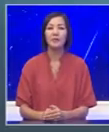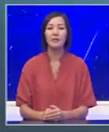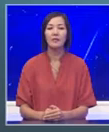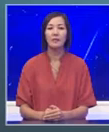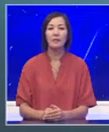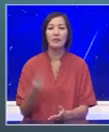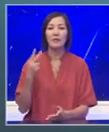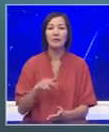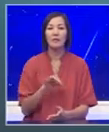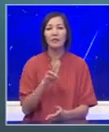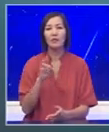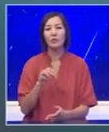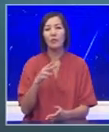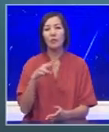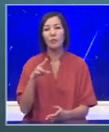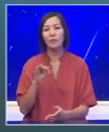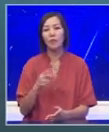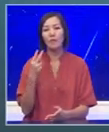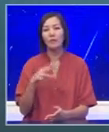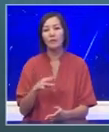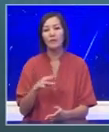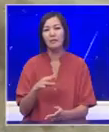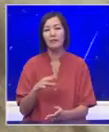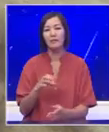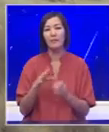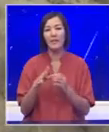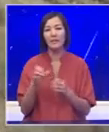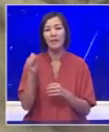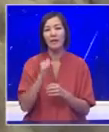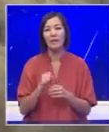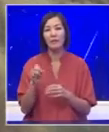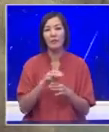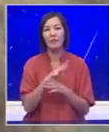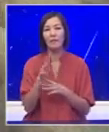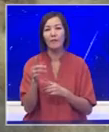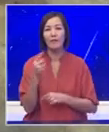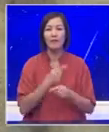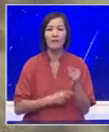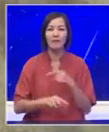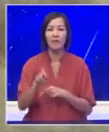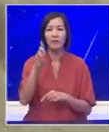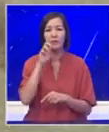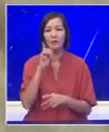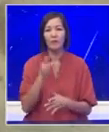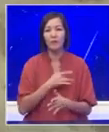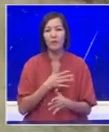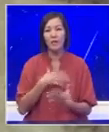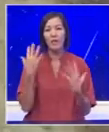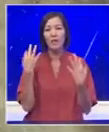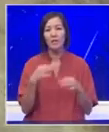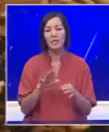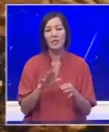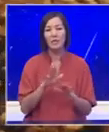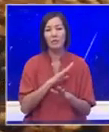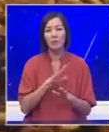20 июня по 15 августа текущего года в алматинской области обеспечен возврат государству не используемых земель площадью около